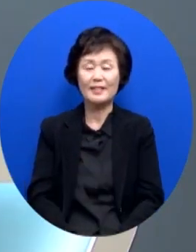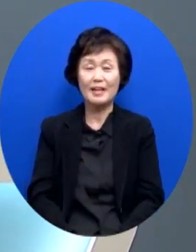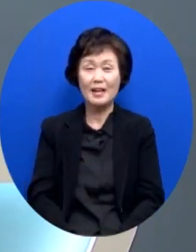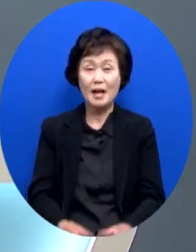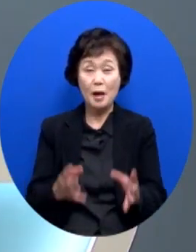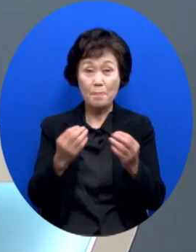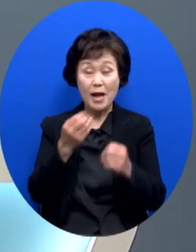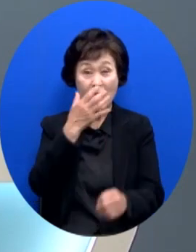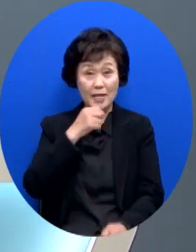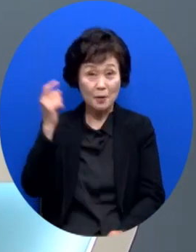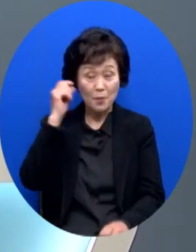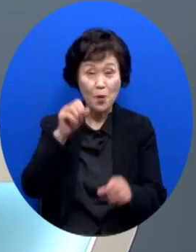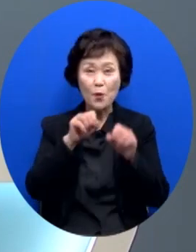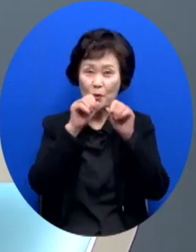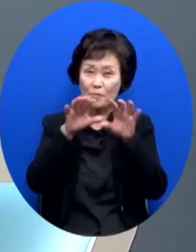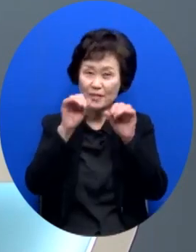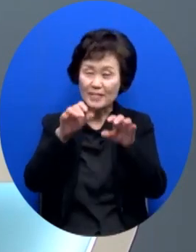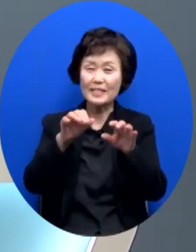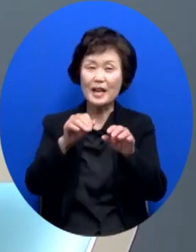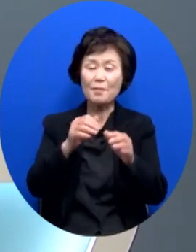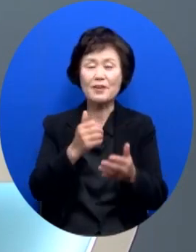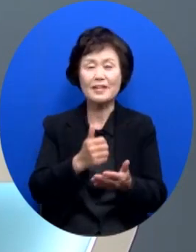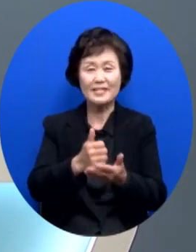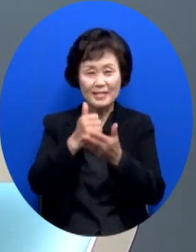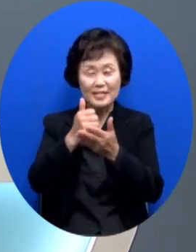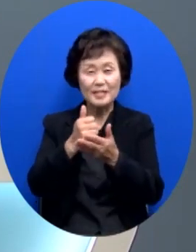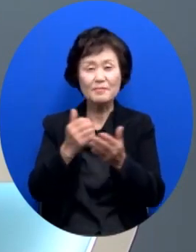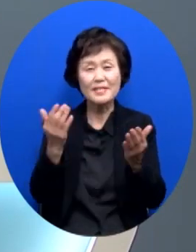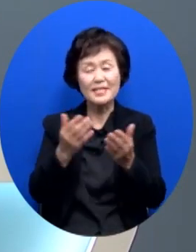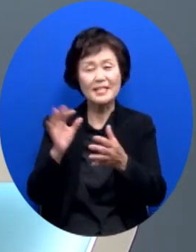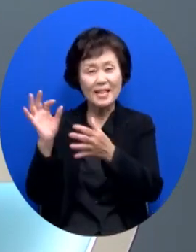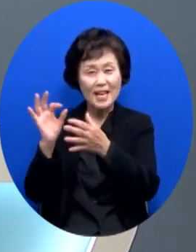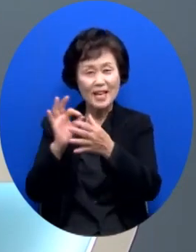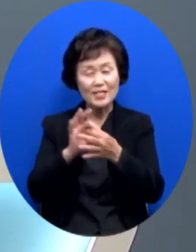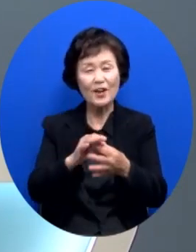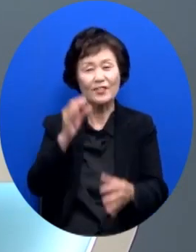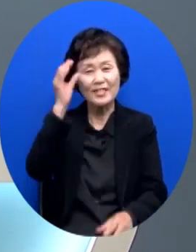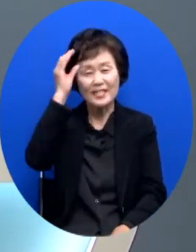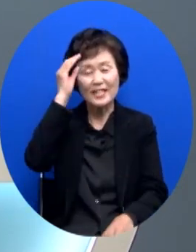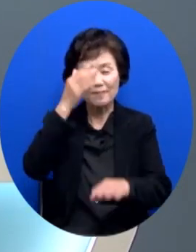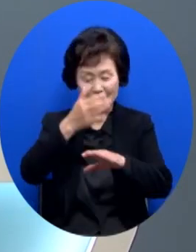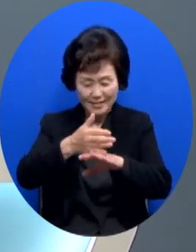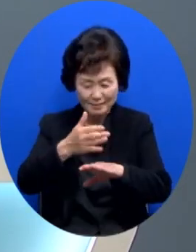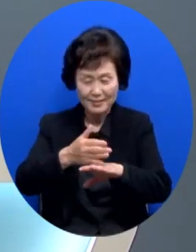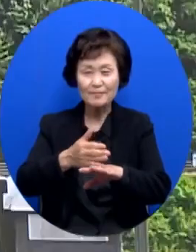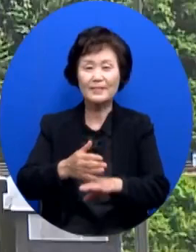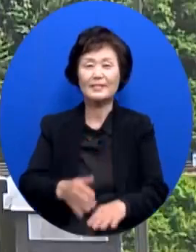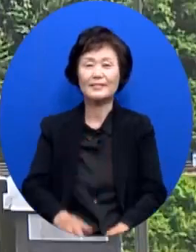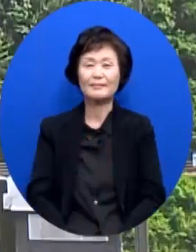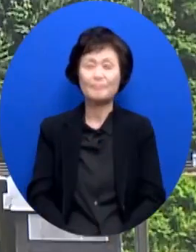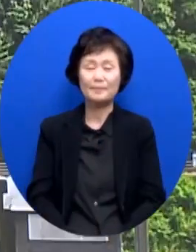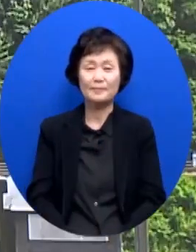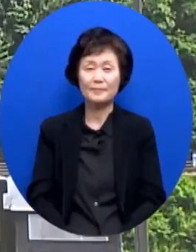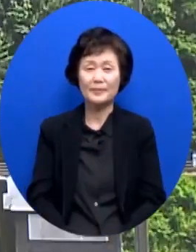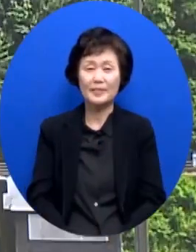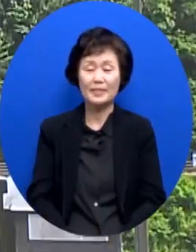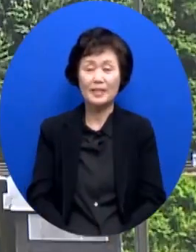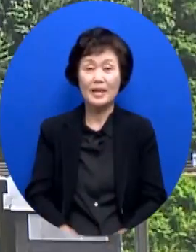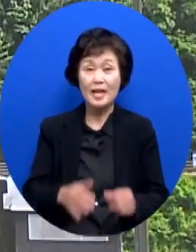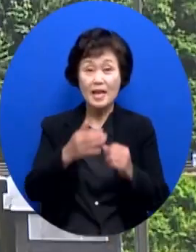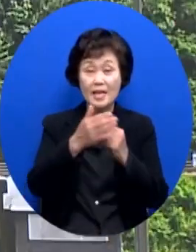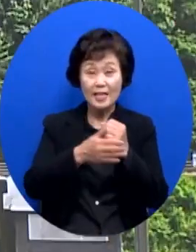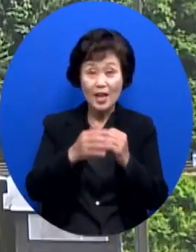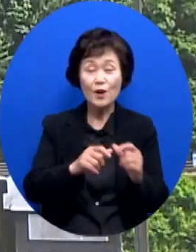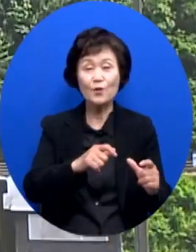복음의 씨앗을 뿌리며 이웃 섬김 사역을 이어가도록 기도하겠습니다. 오늘 말씀 감사합니다. 네, 감사합니다. 네. 감사합니다. 다음은 대구 경북